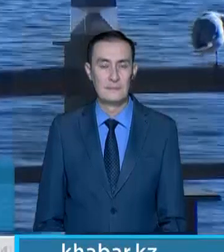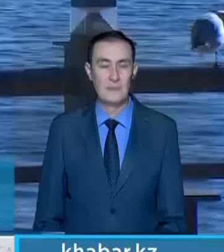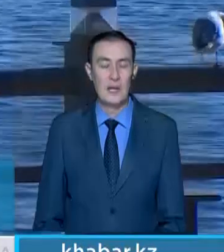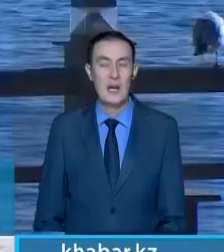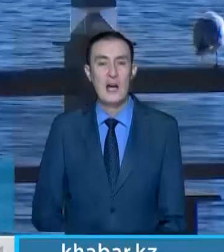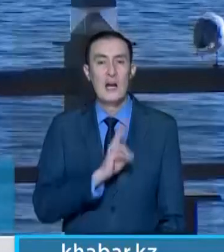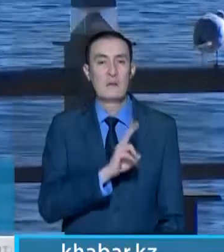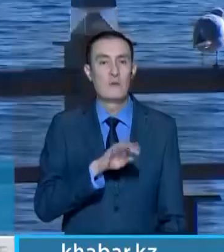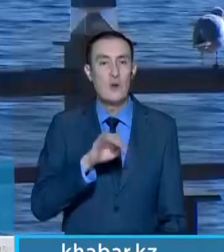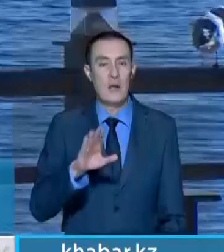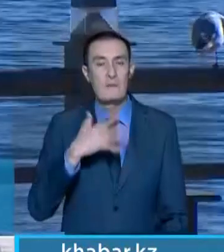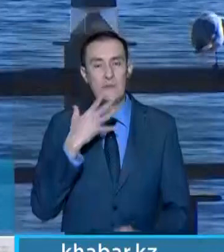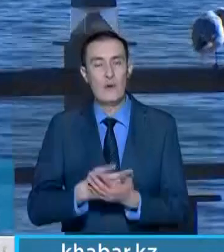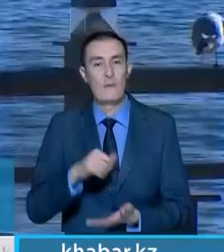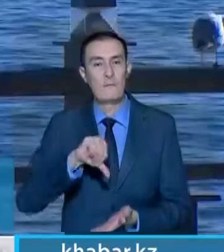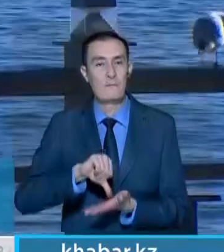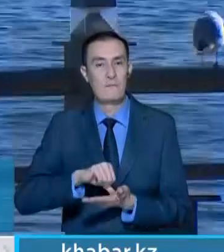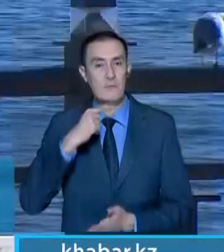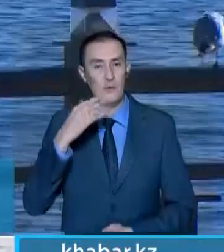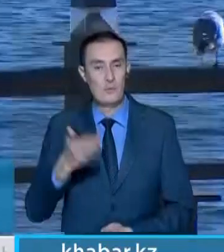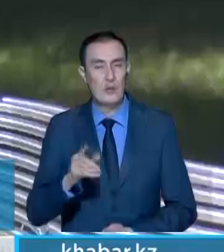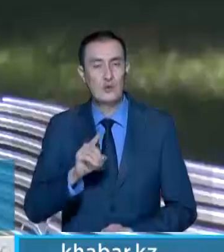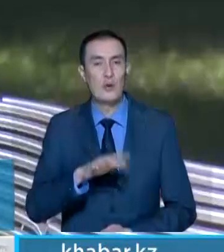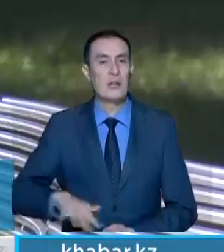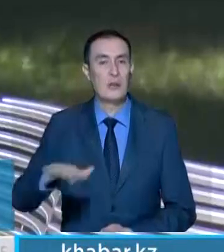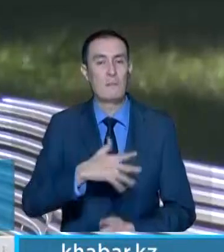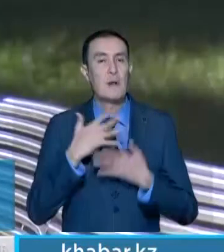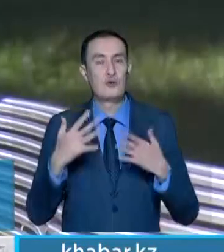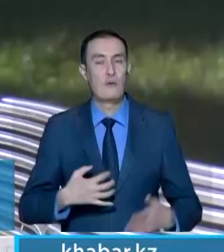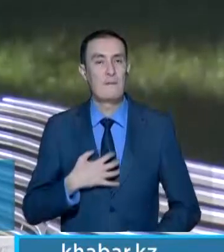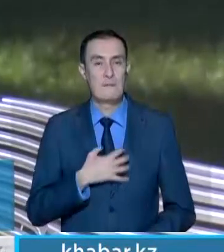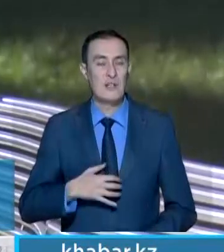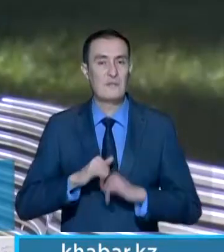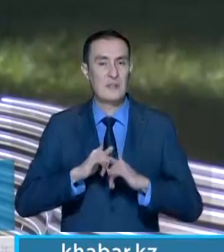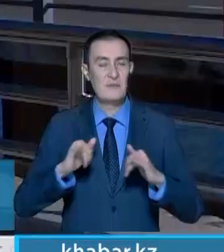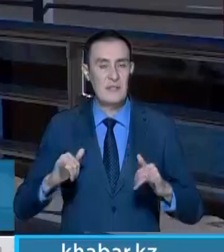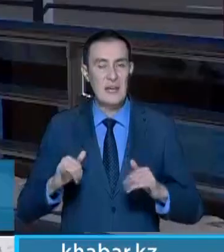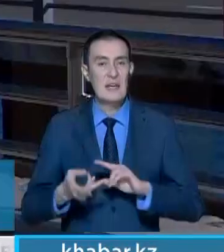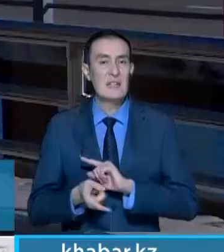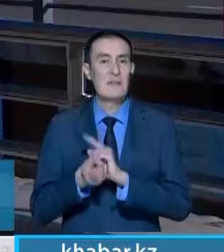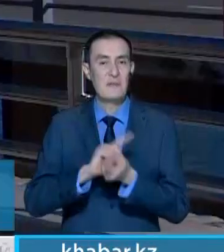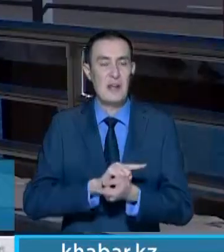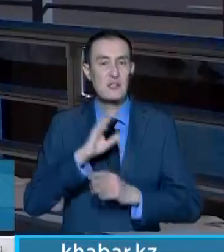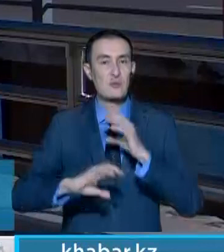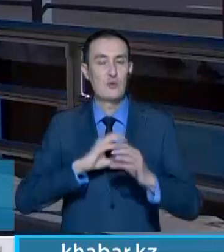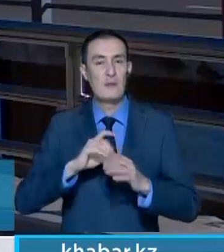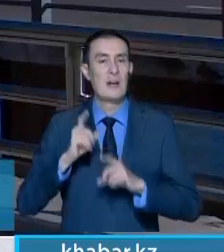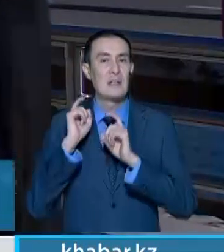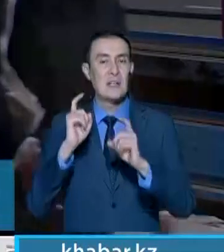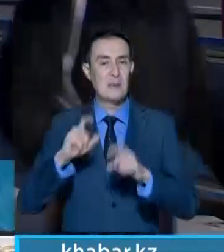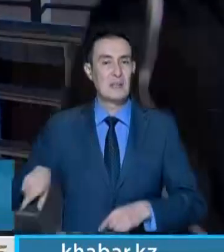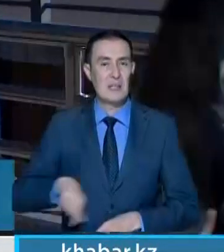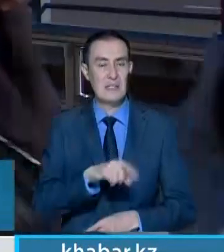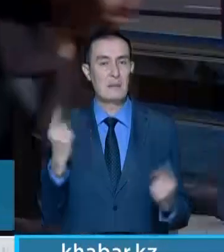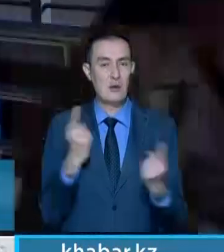Касым Жомарт Токаев в своем выступлении отметил, что регион сегодня играет огромную роль в развитии диверсификации международных